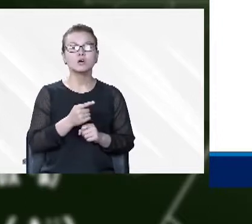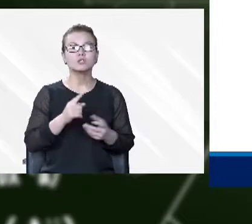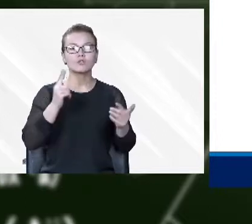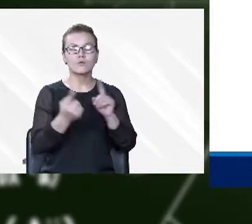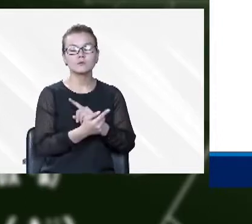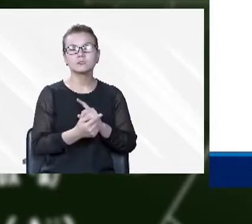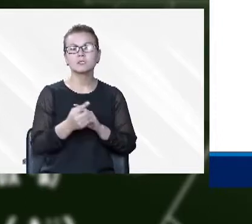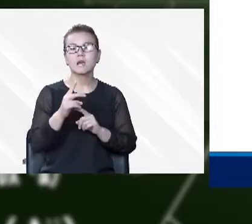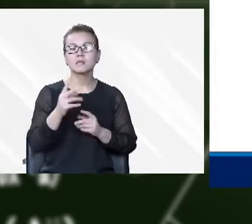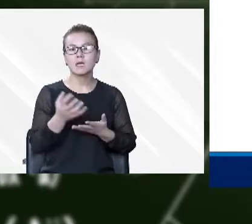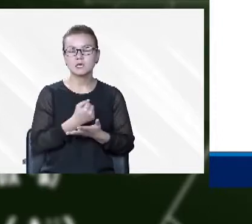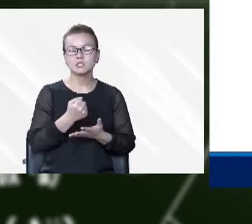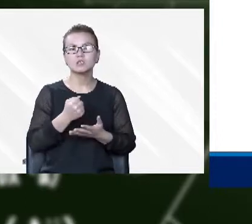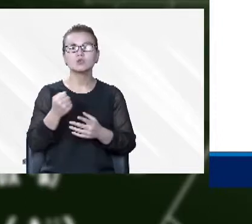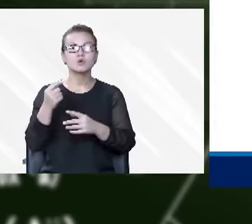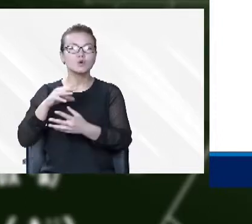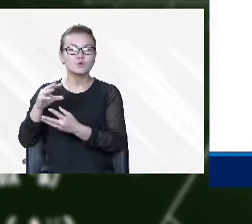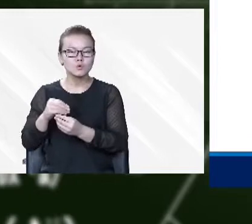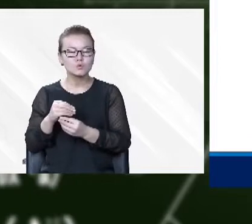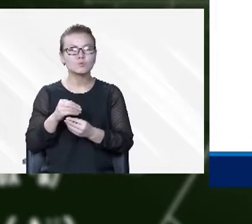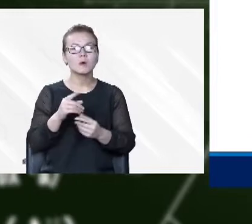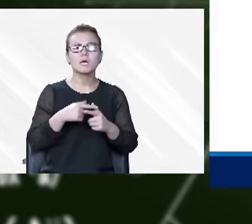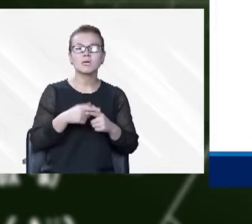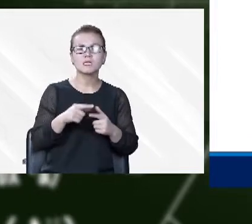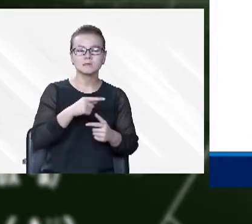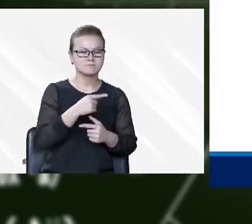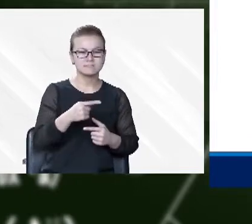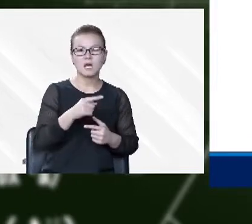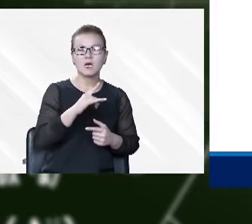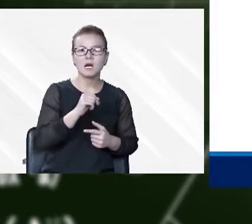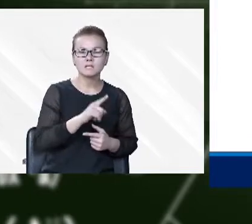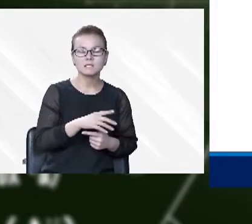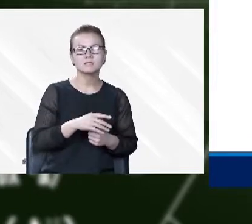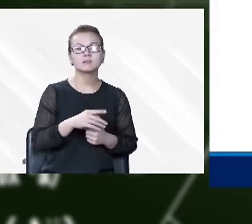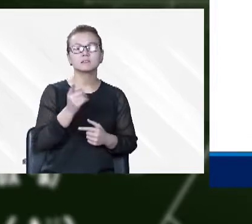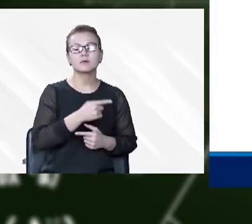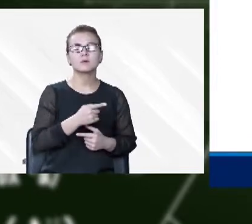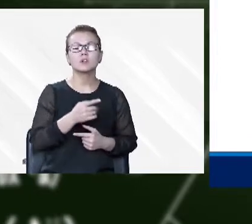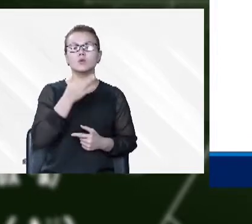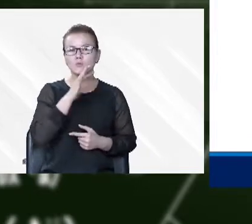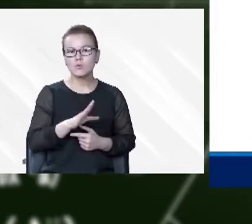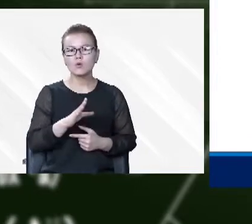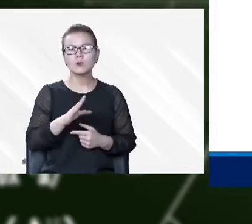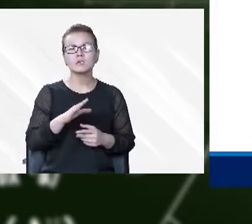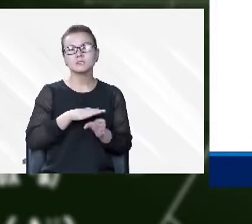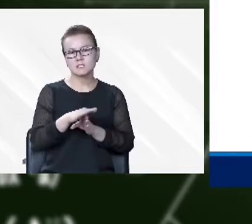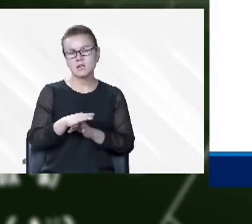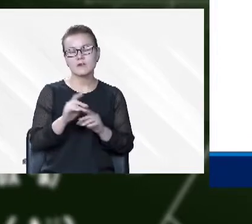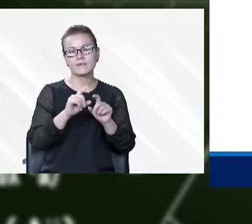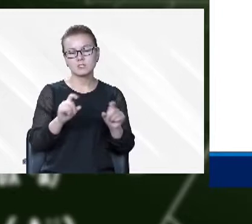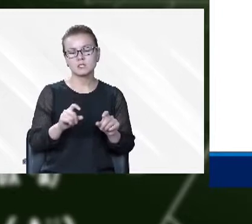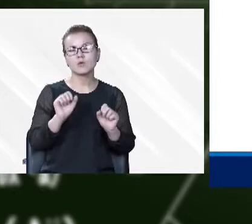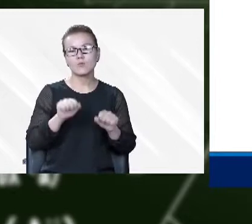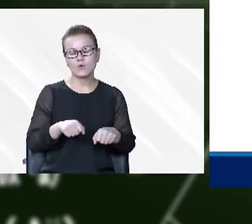сводится к нахождению суммы или разности дробей, так как любое целое выражение